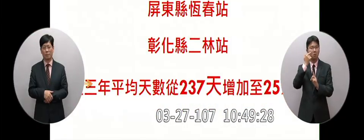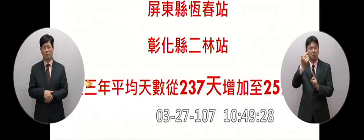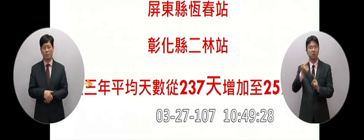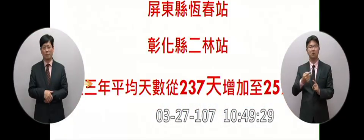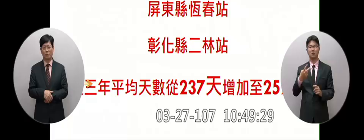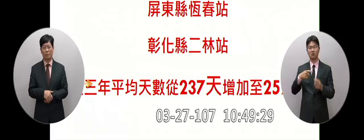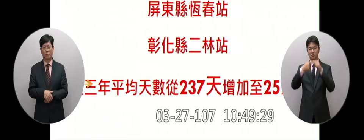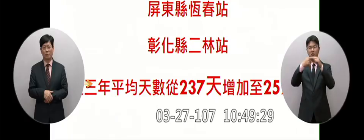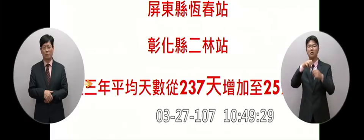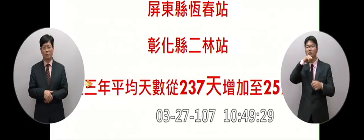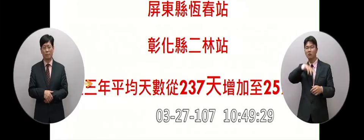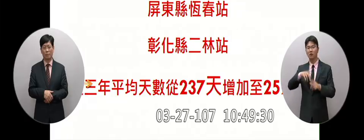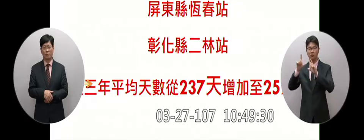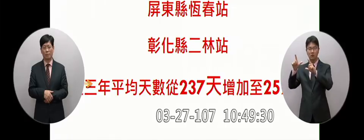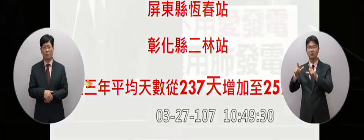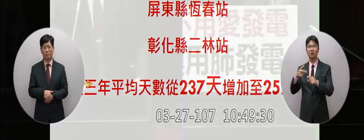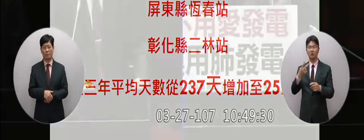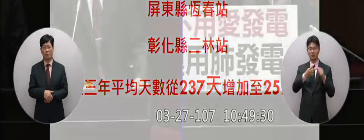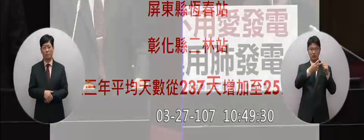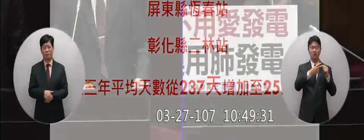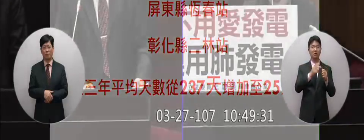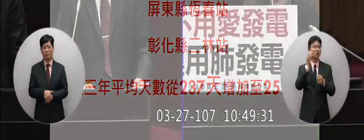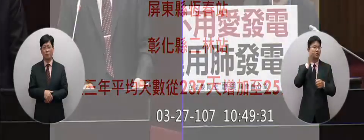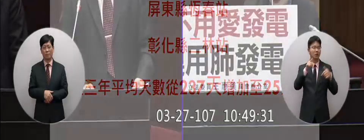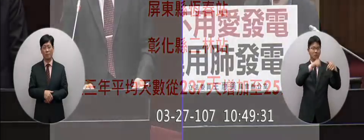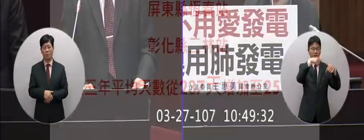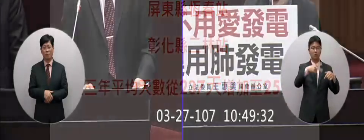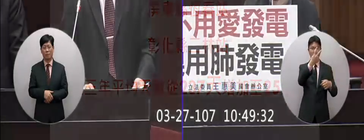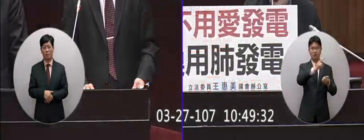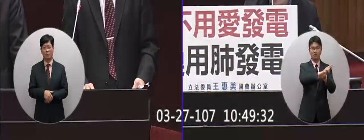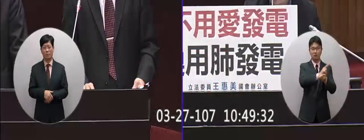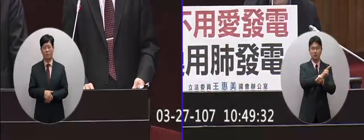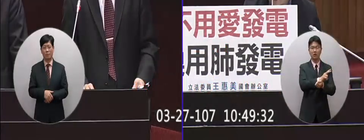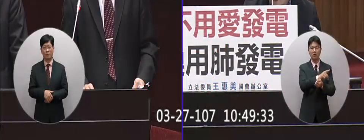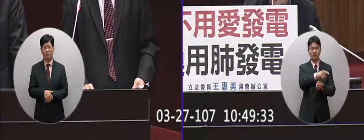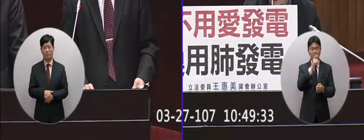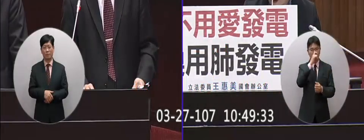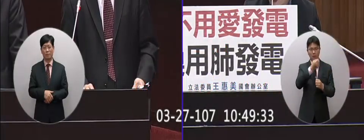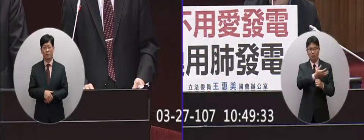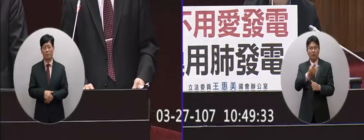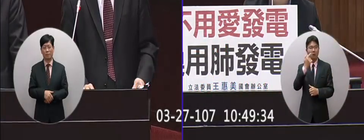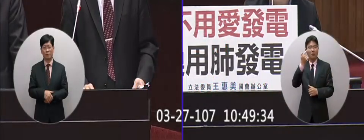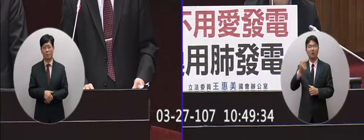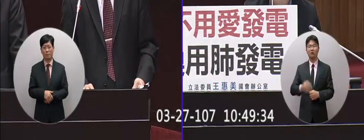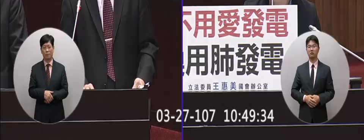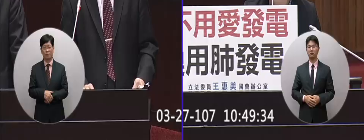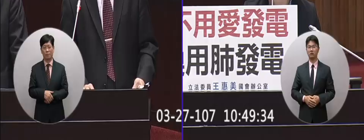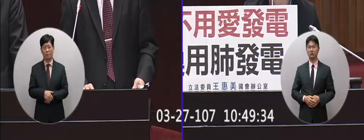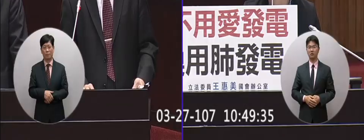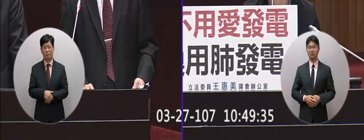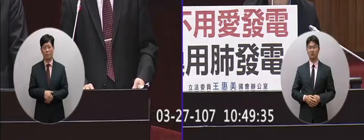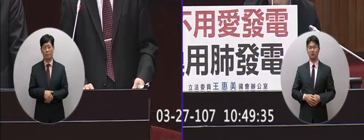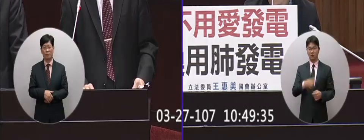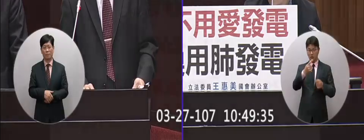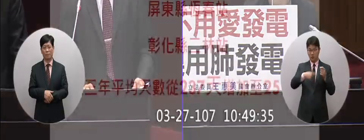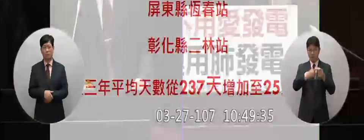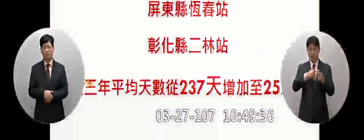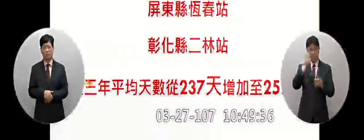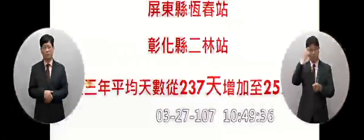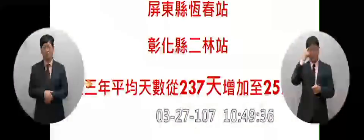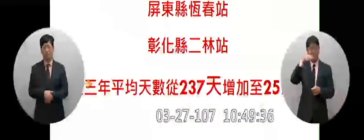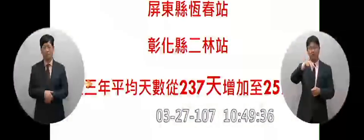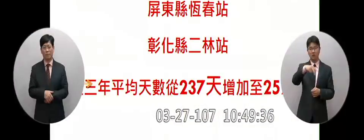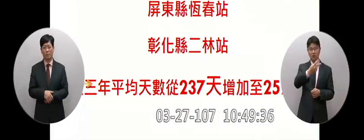们，一个是屏东的恒春，一个是彰化的二林。我们呢，平均有问题的天数237天，到现